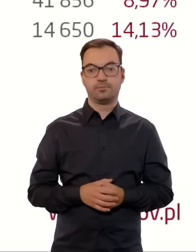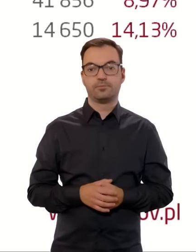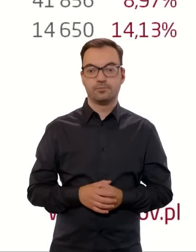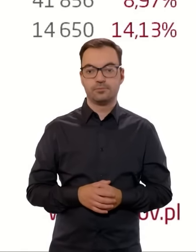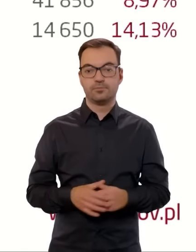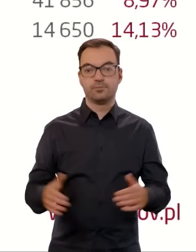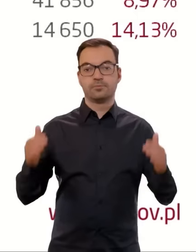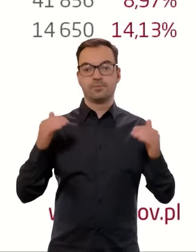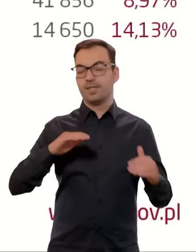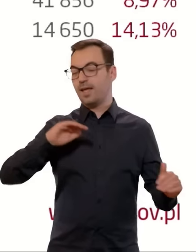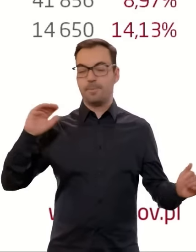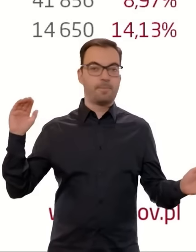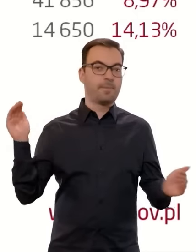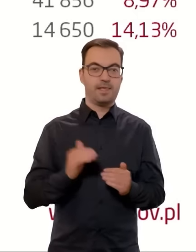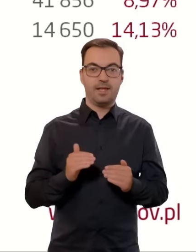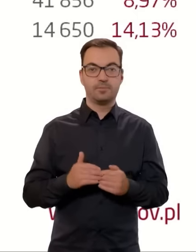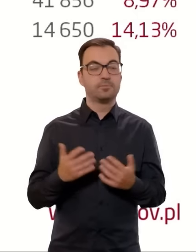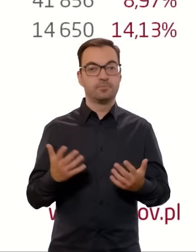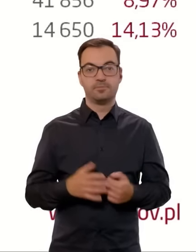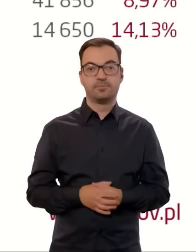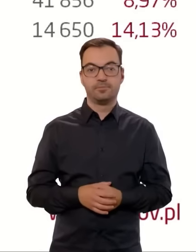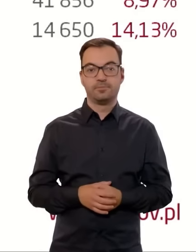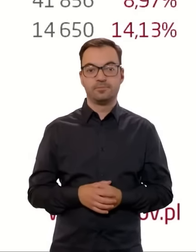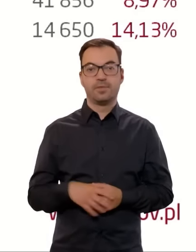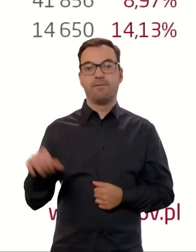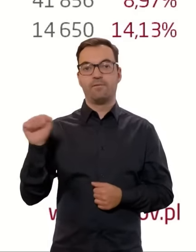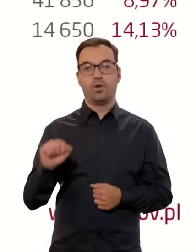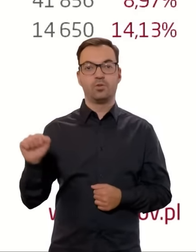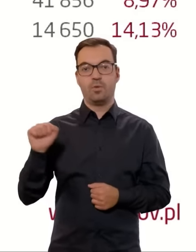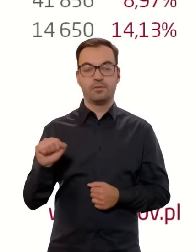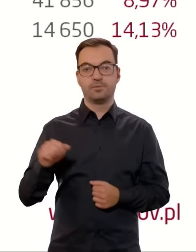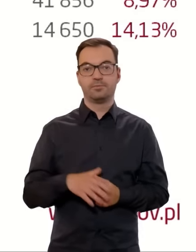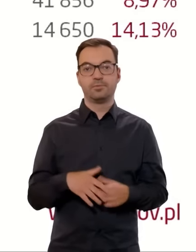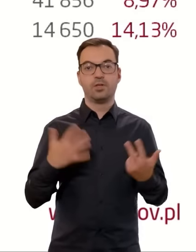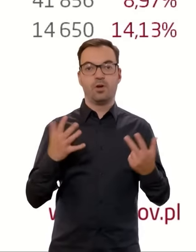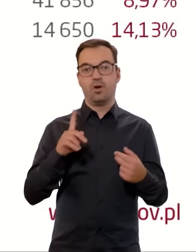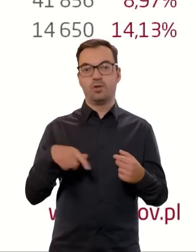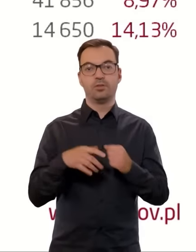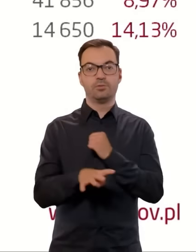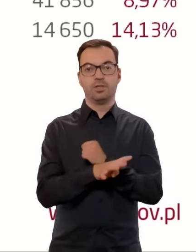13,60%. Z kolei najniższa frekwencja Wrocław